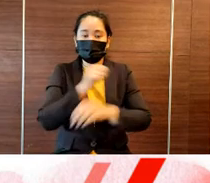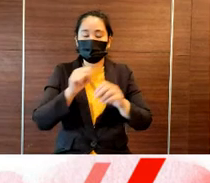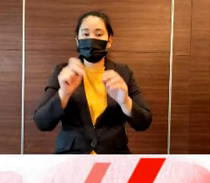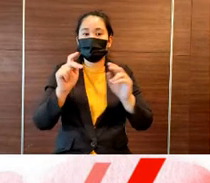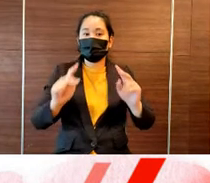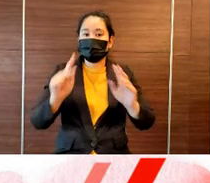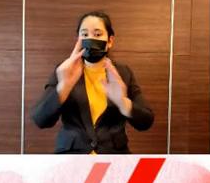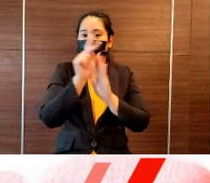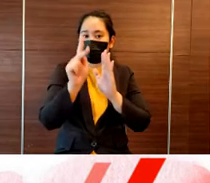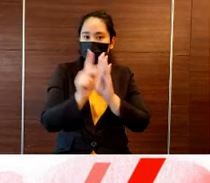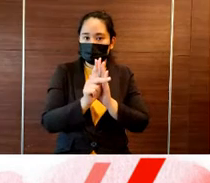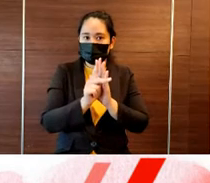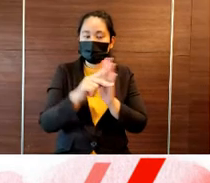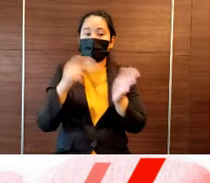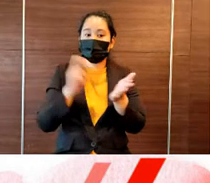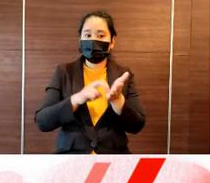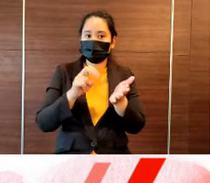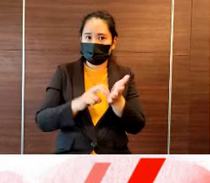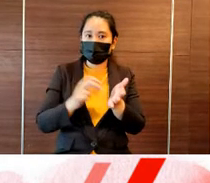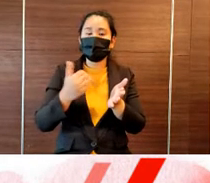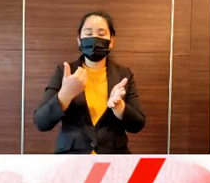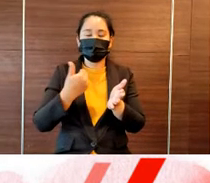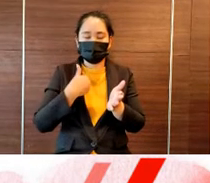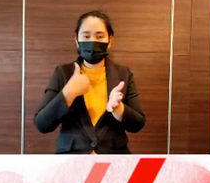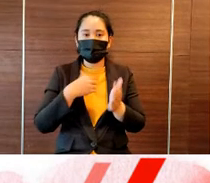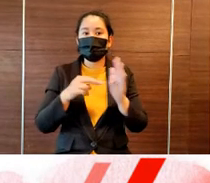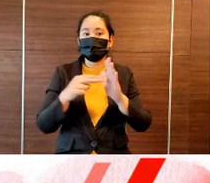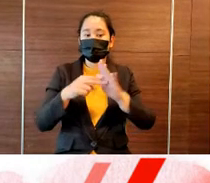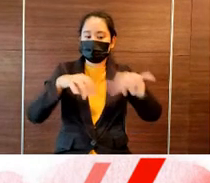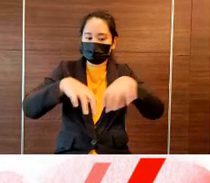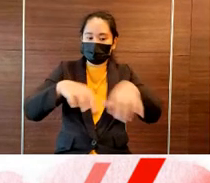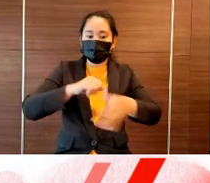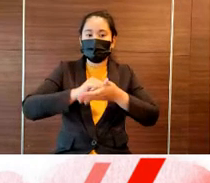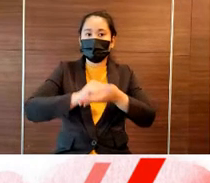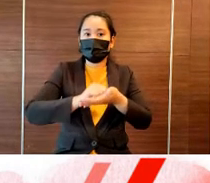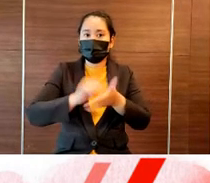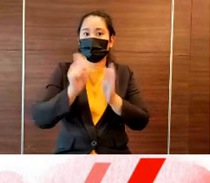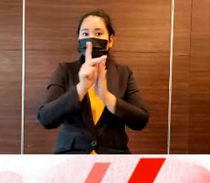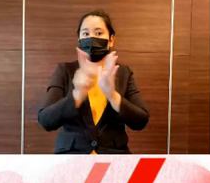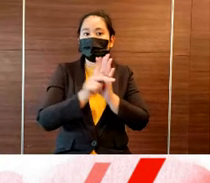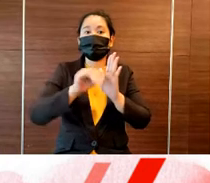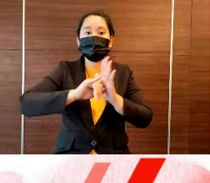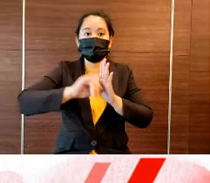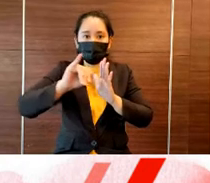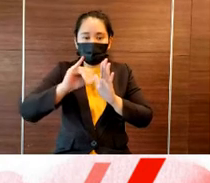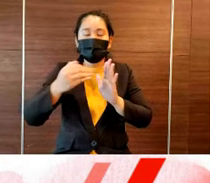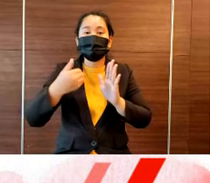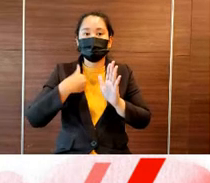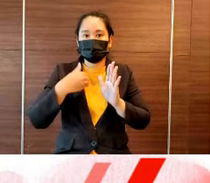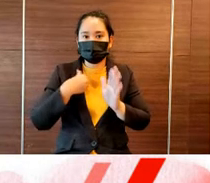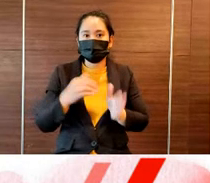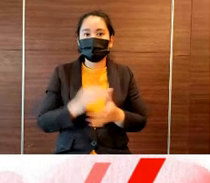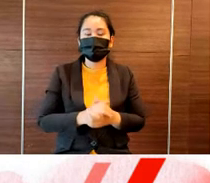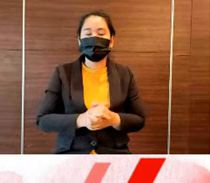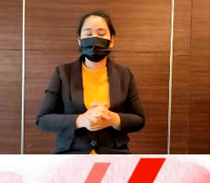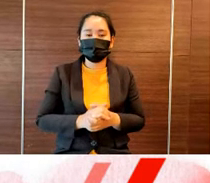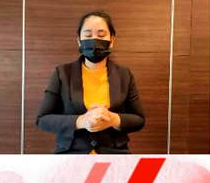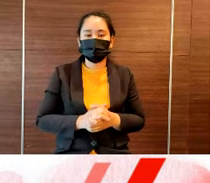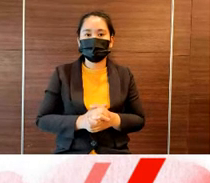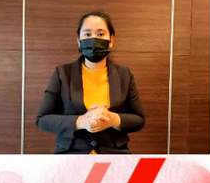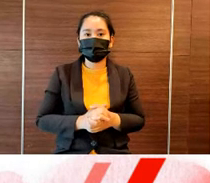ะครับรับรองว่าการจัดบริการแบบนี้นะครับนะถูกต้องตามกฎหมายเป็นความต้องการของประเทศน